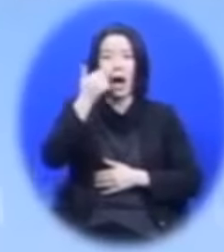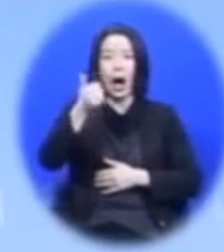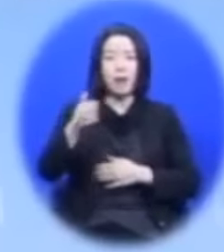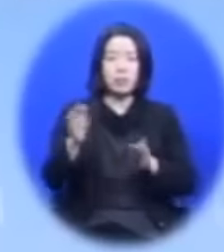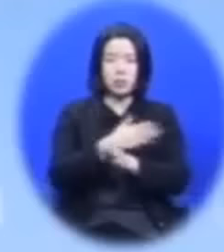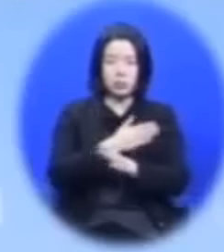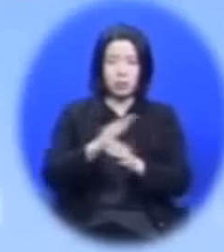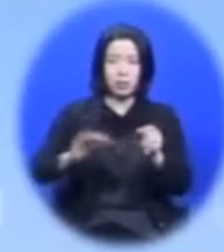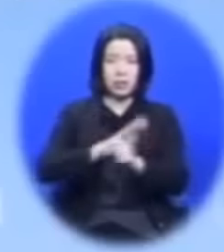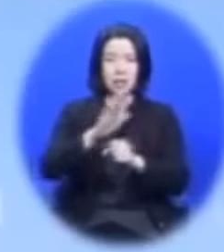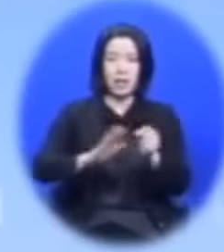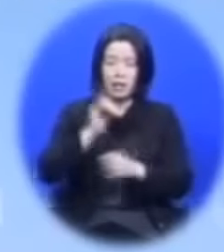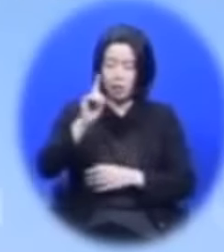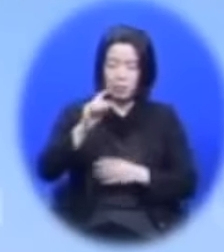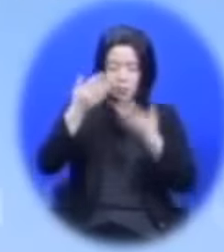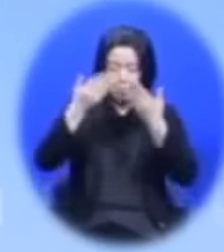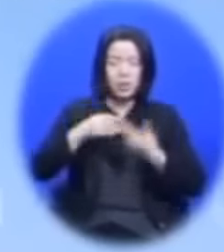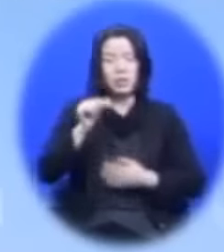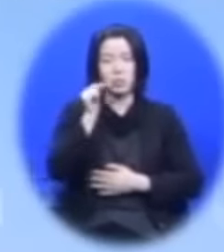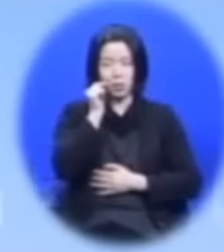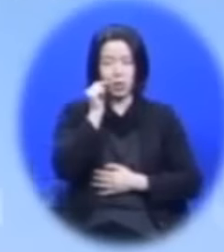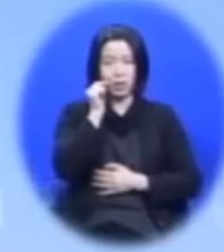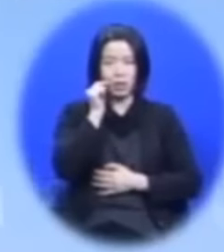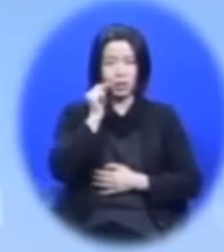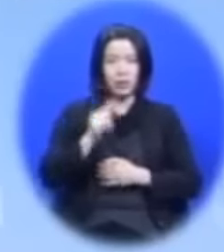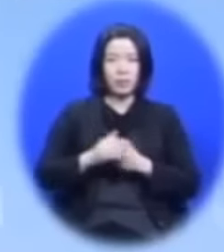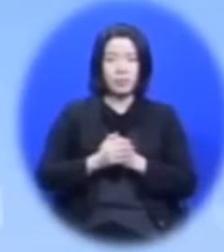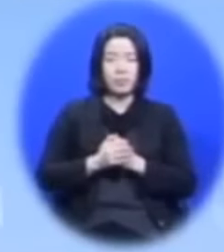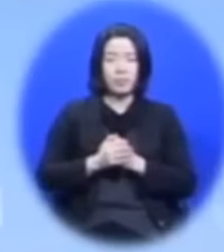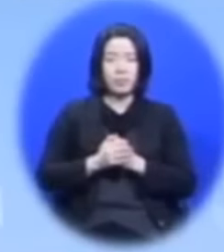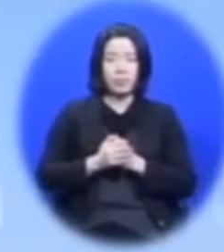아버지로부터 사랑 한 번 받지 못했다.